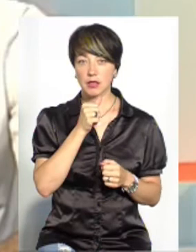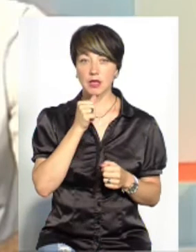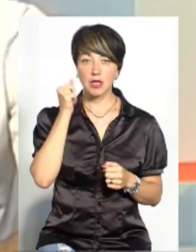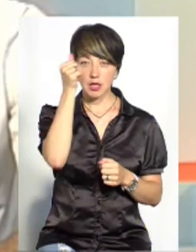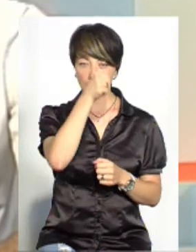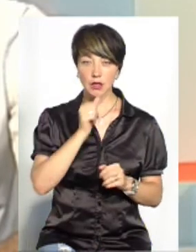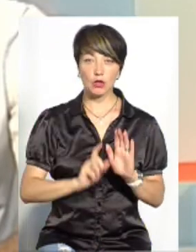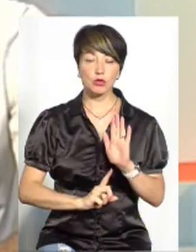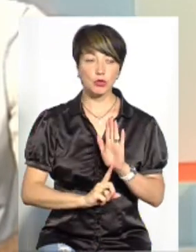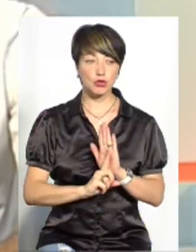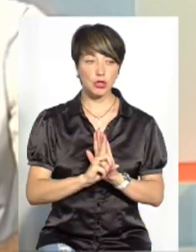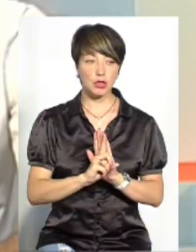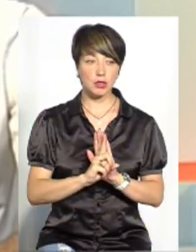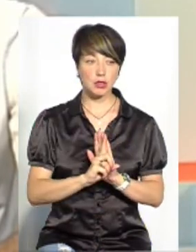розпочали